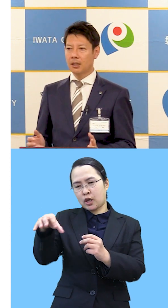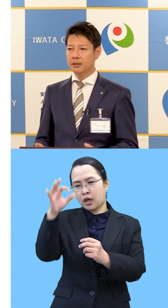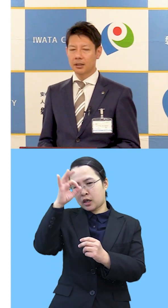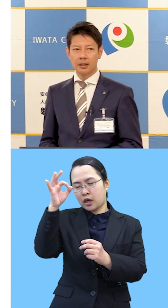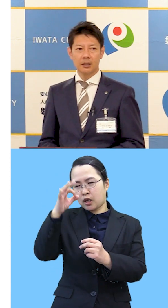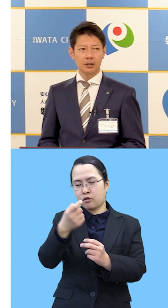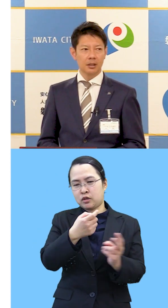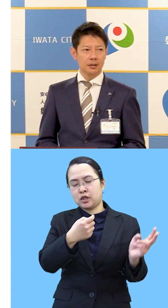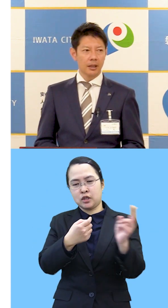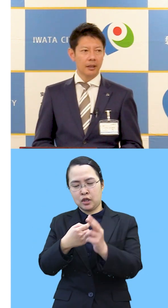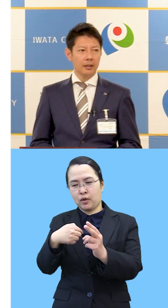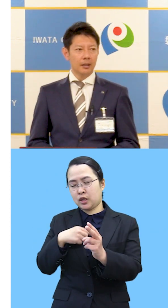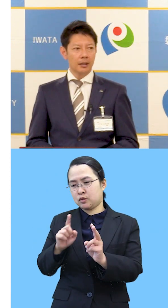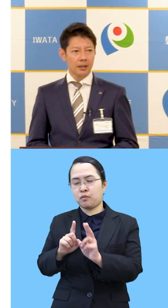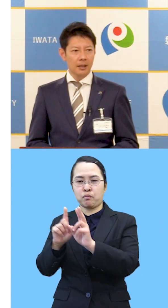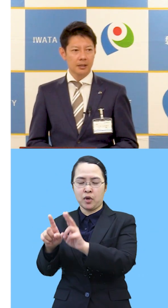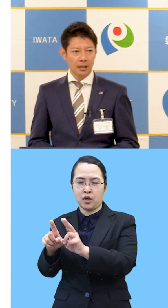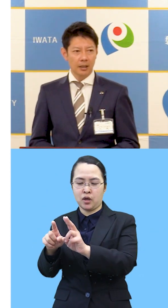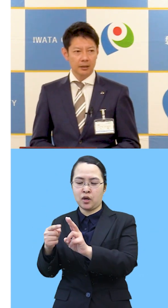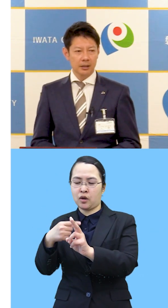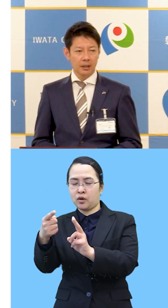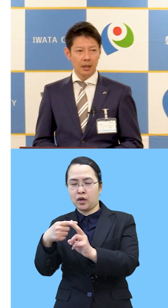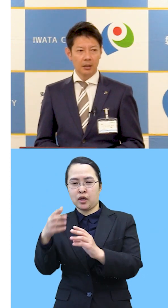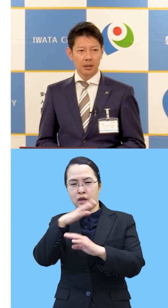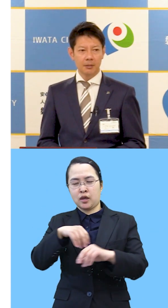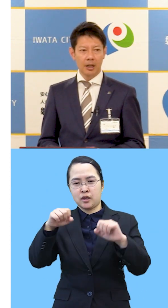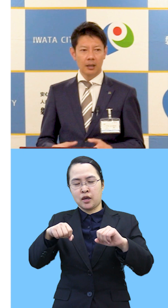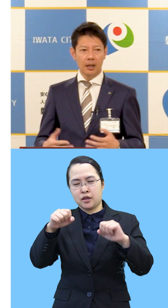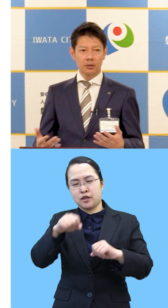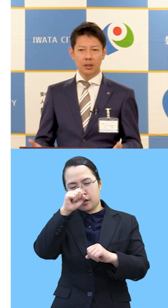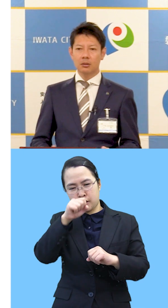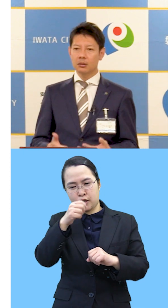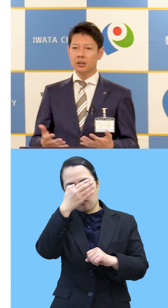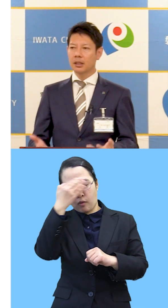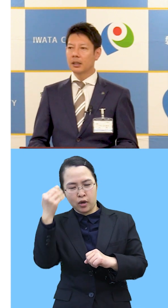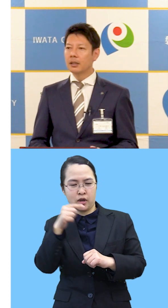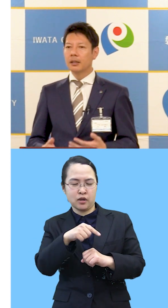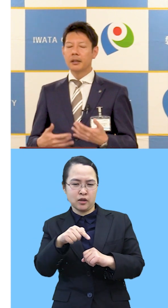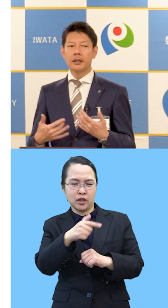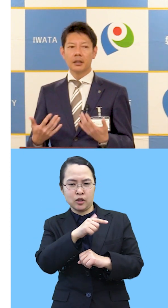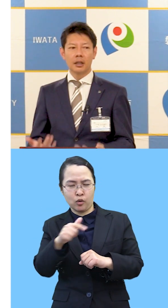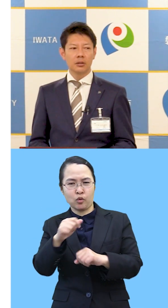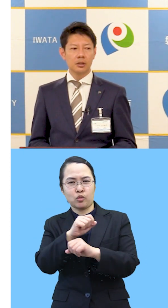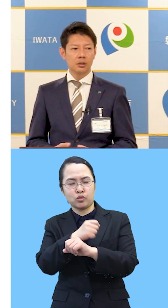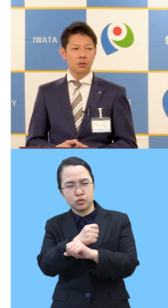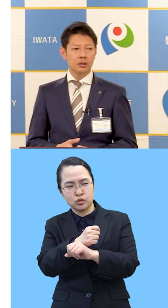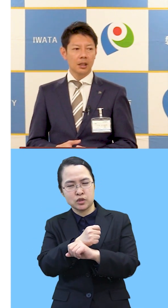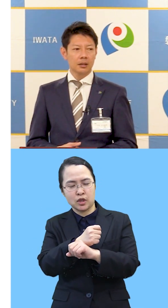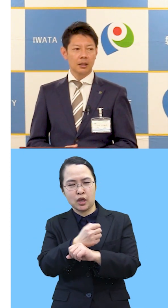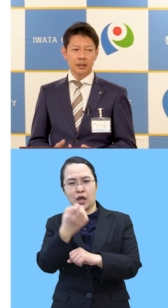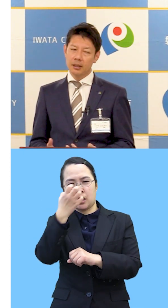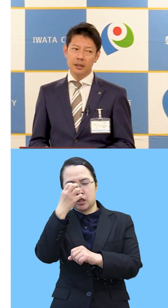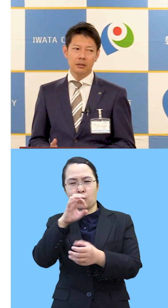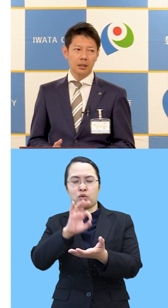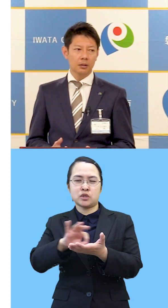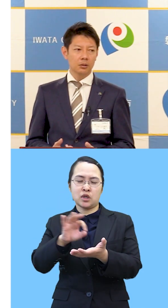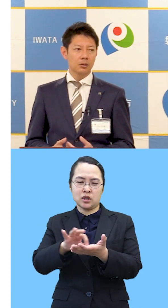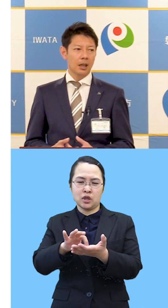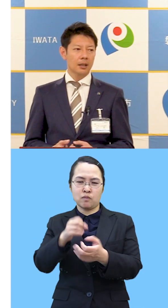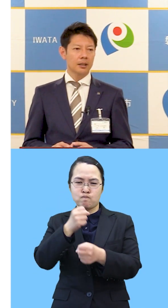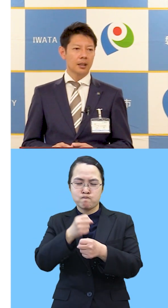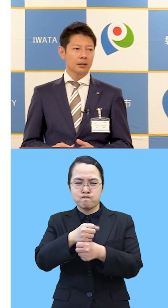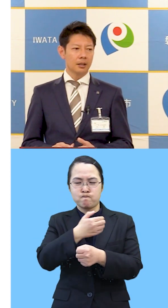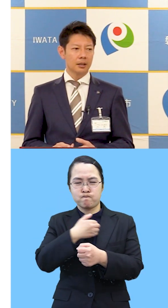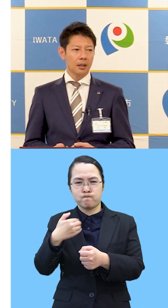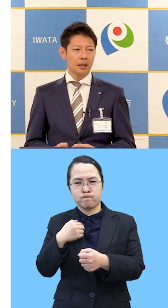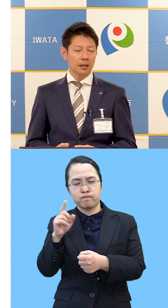常に若くて元気のいいですね、経営者たちが今あの手この手でいちごを使って何ができるかということを